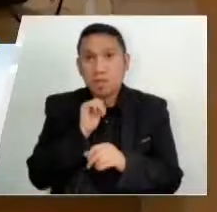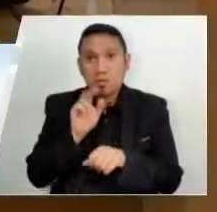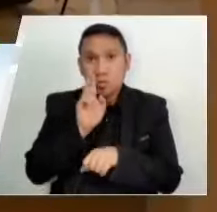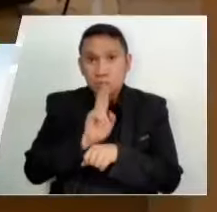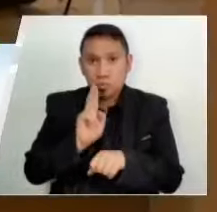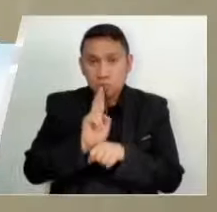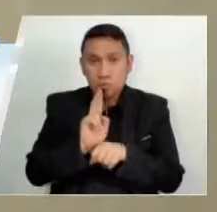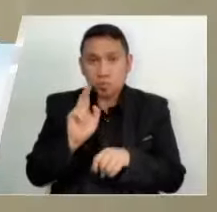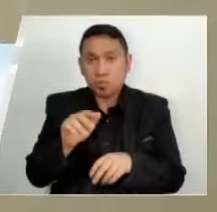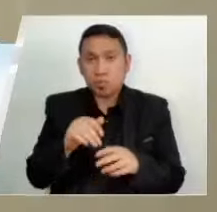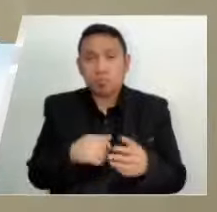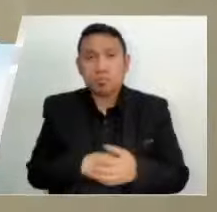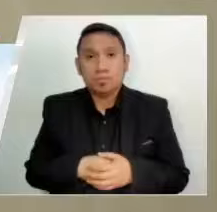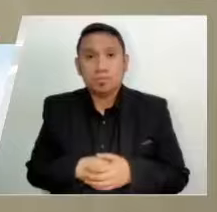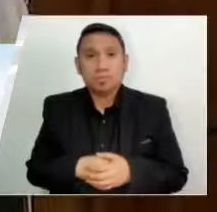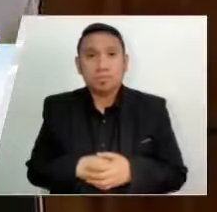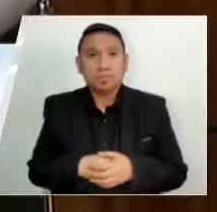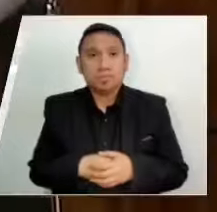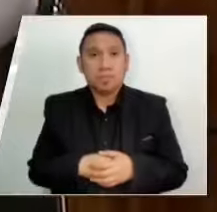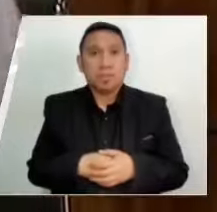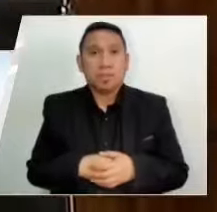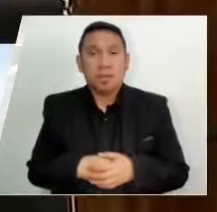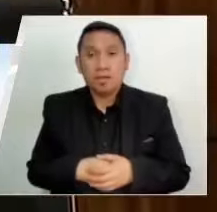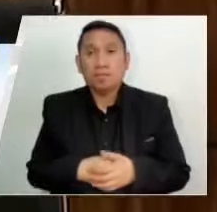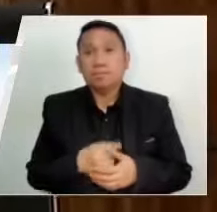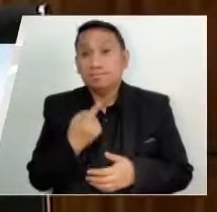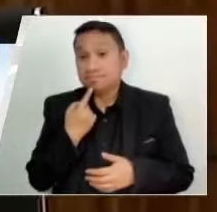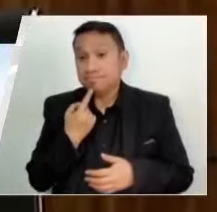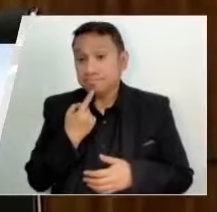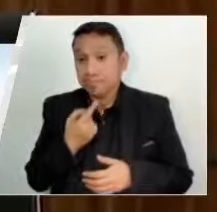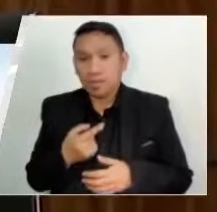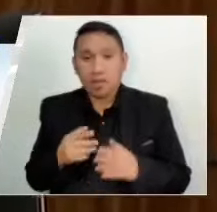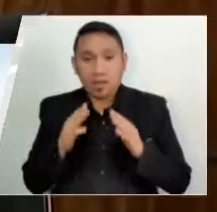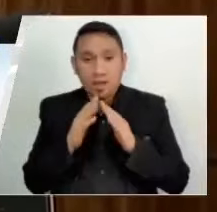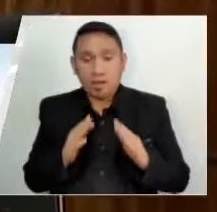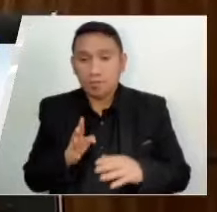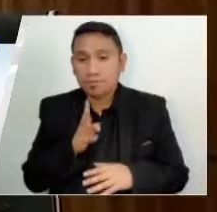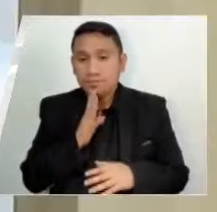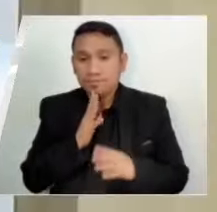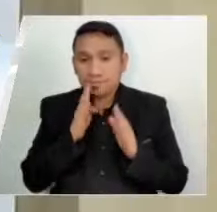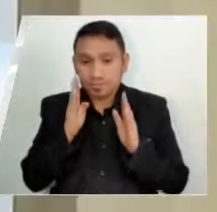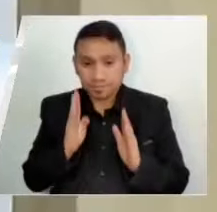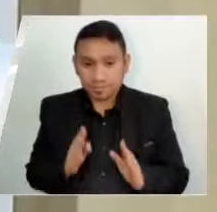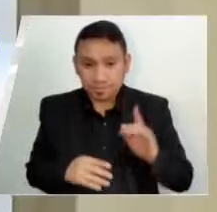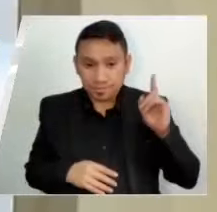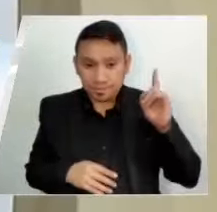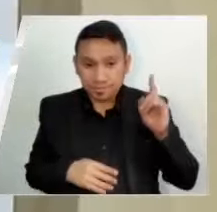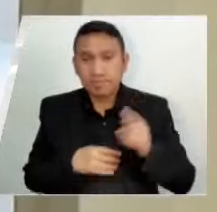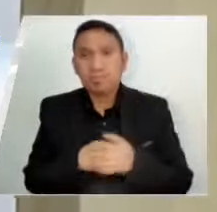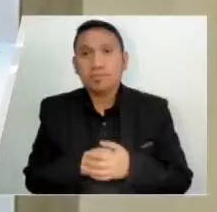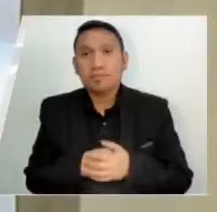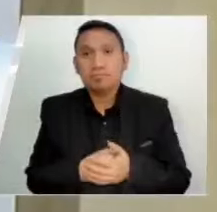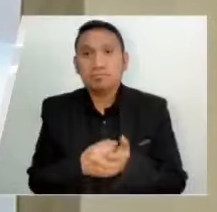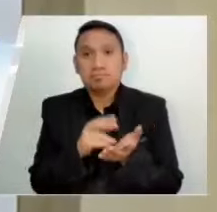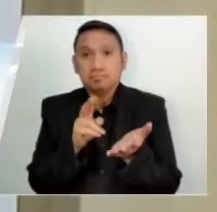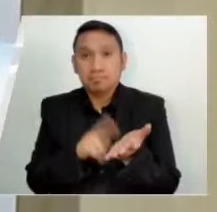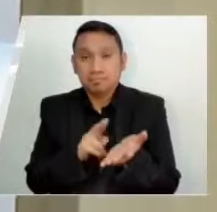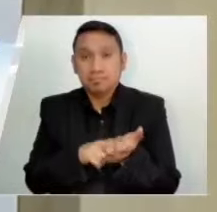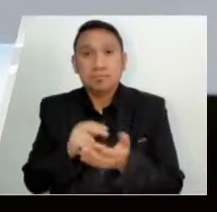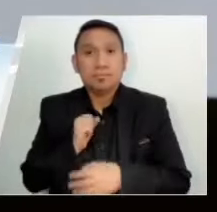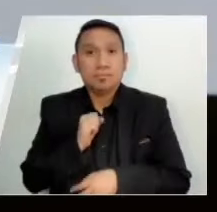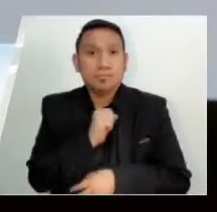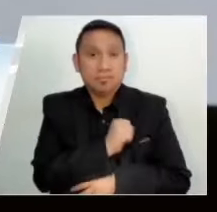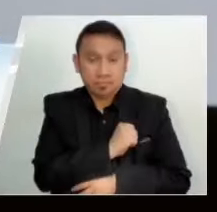pang politikal. Yet naman ni House Senior Deputy Speaker Aurelio Gonzalez Jr., pirmado ng mga senador ang Bicam Report